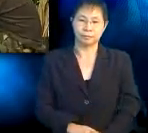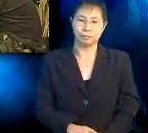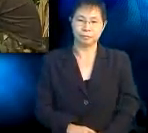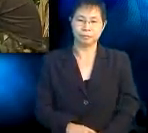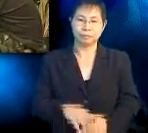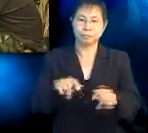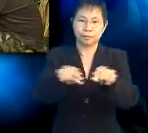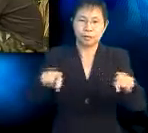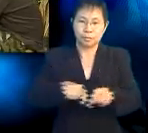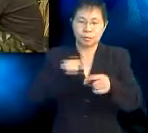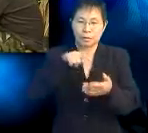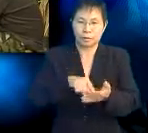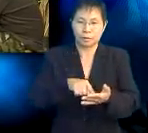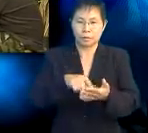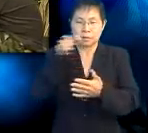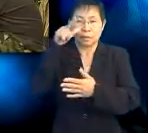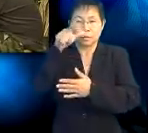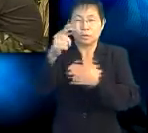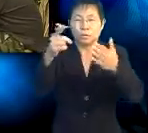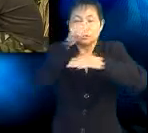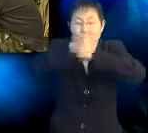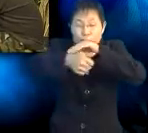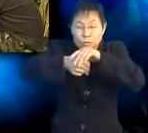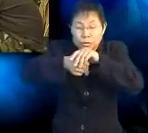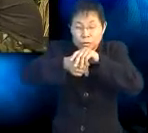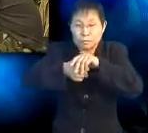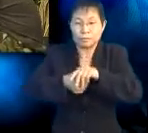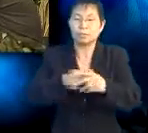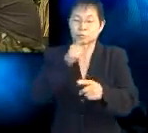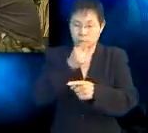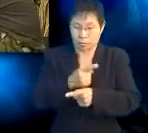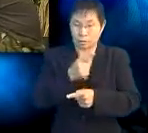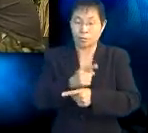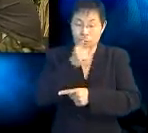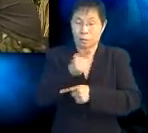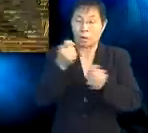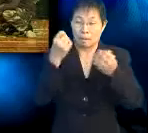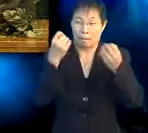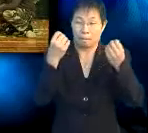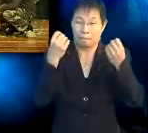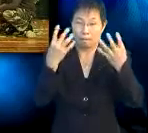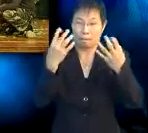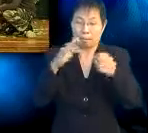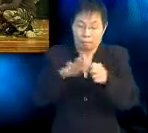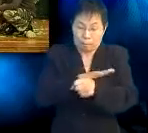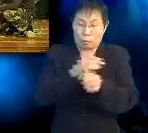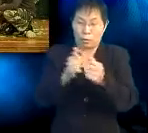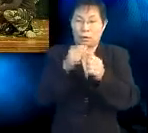Tempat ini kelihatan sungguh tersembunyi. Pasti penuh dengan rahsia.